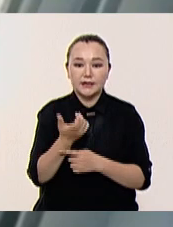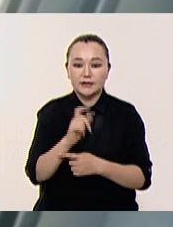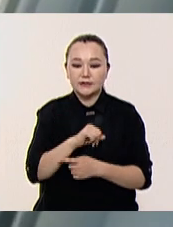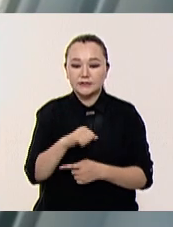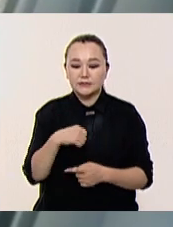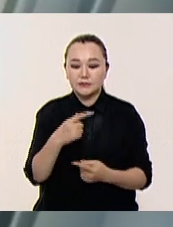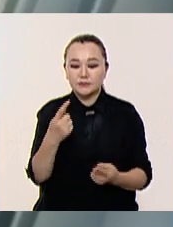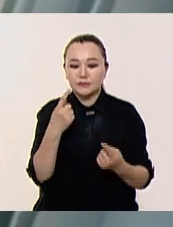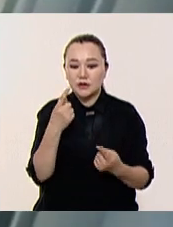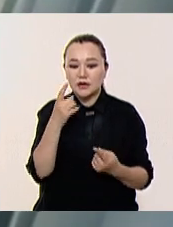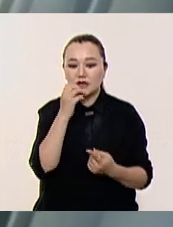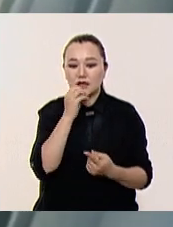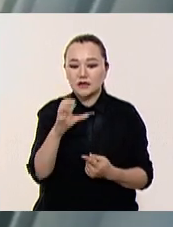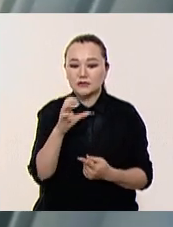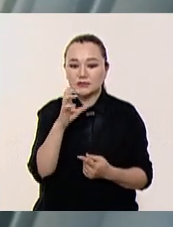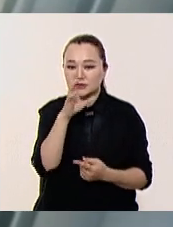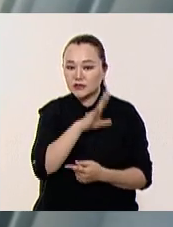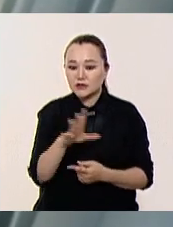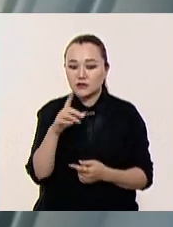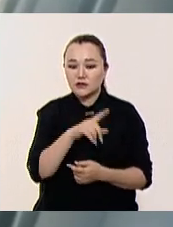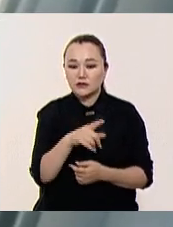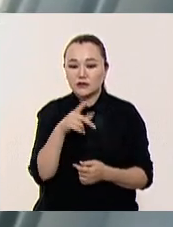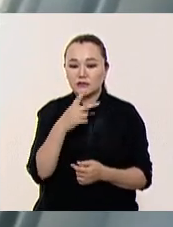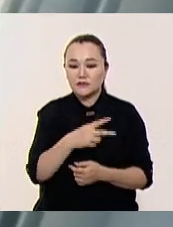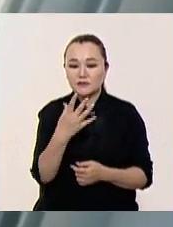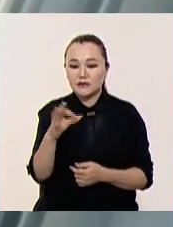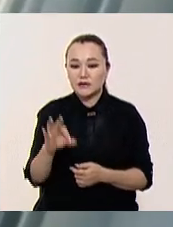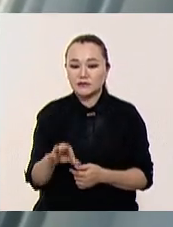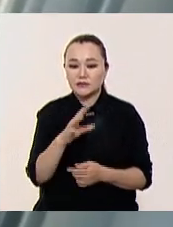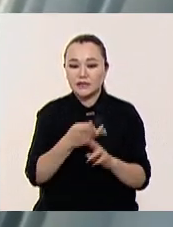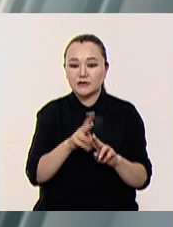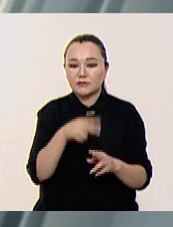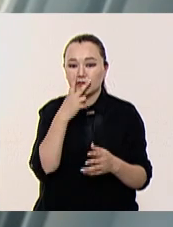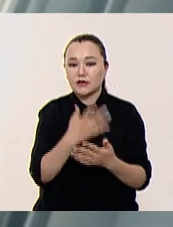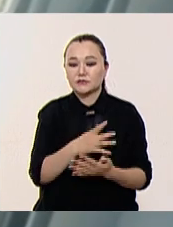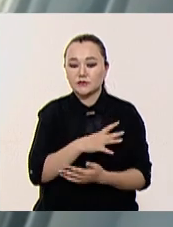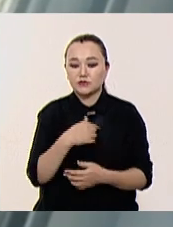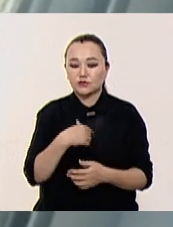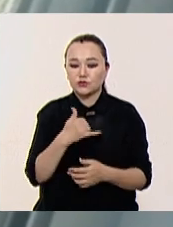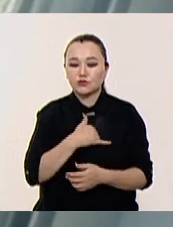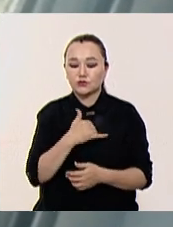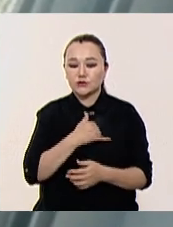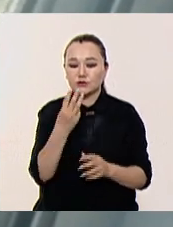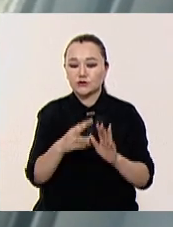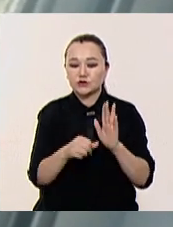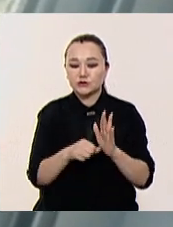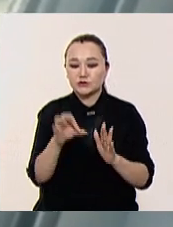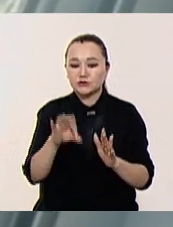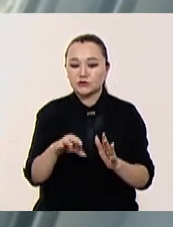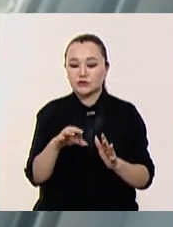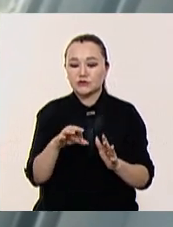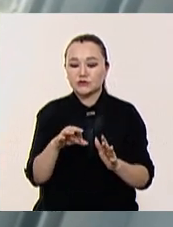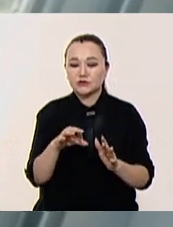самых бедных стран Евросоюза, ну, там у них был в районе 25% этот показатель, у нас 36%, ну, как-то более-менее